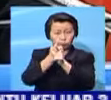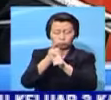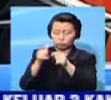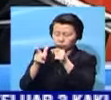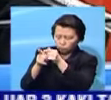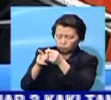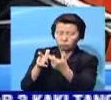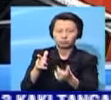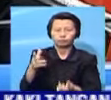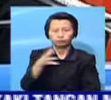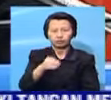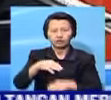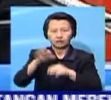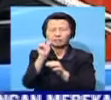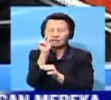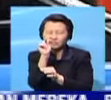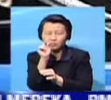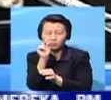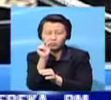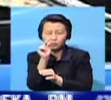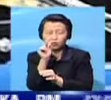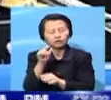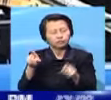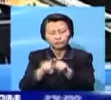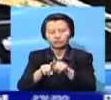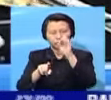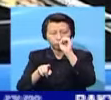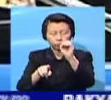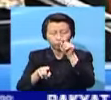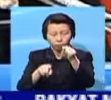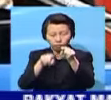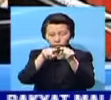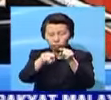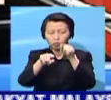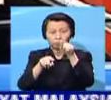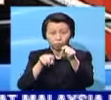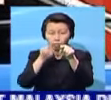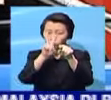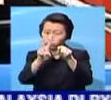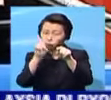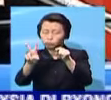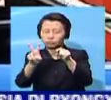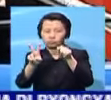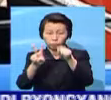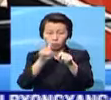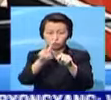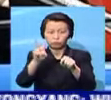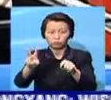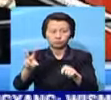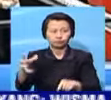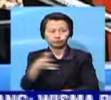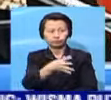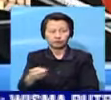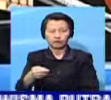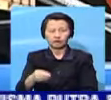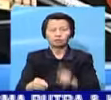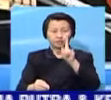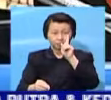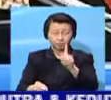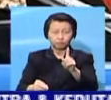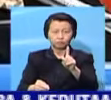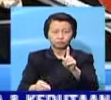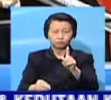juga yang lebih kecil tapi juga PO dan satu hand